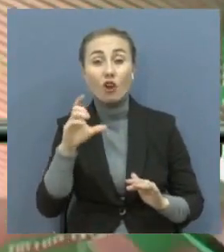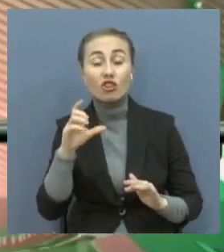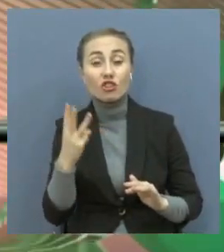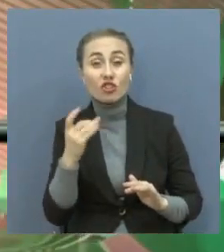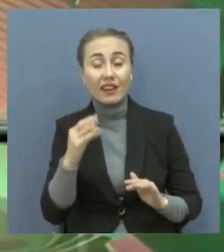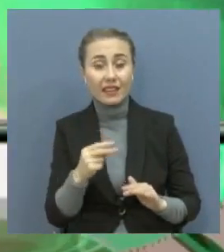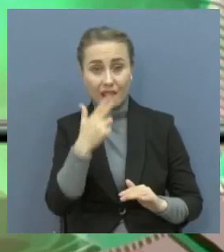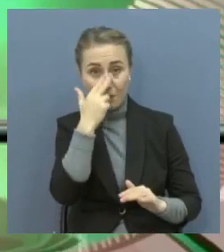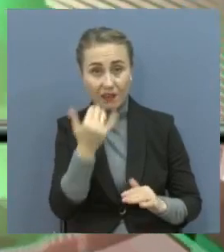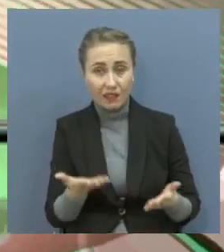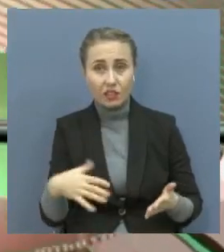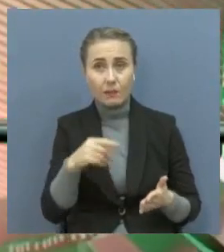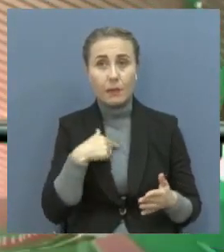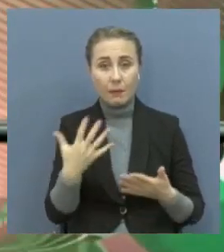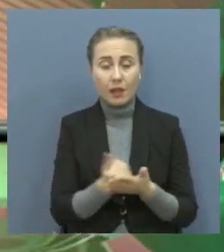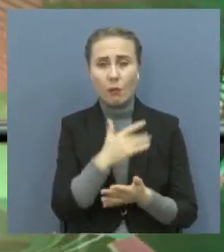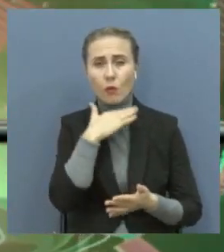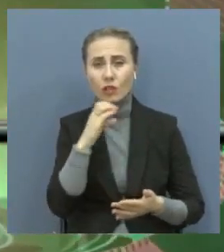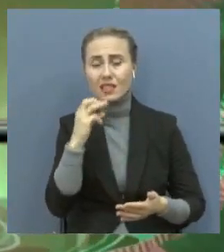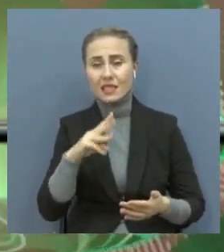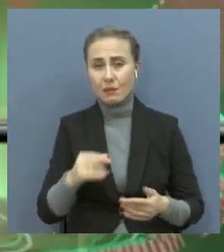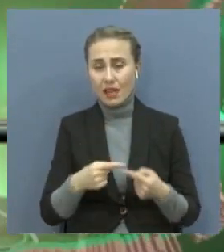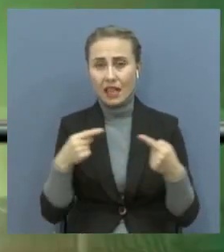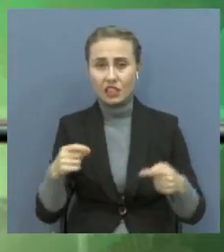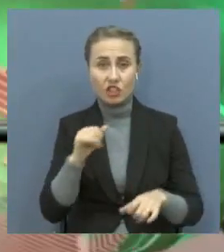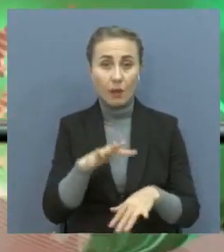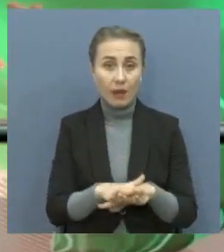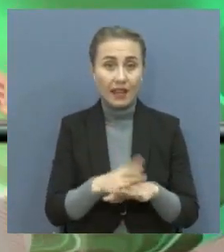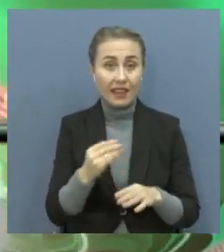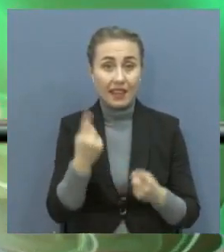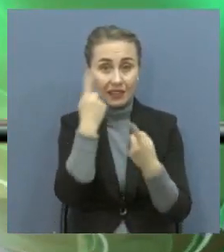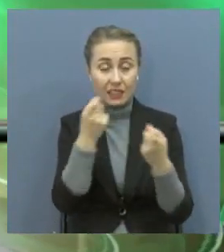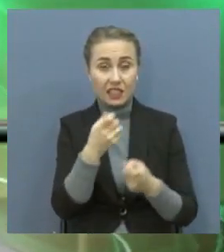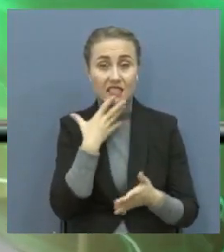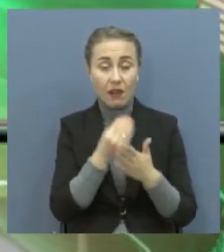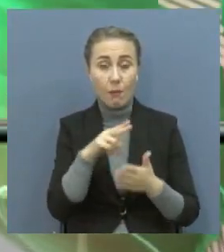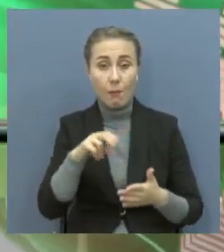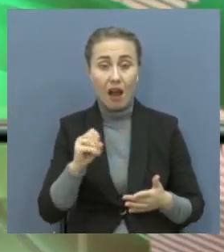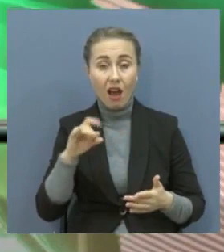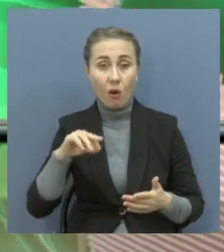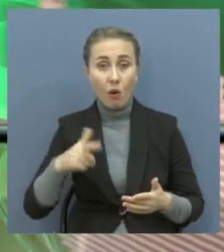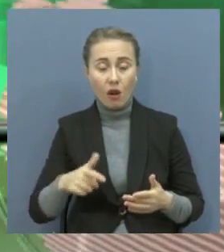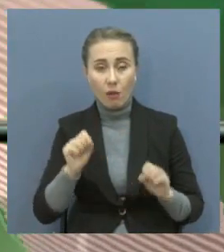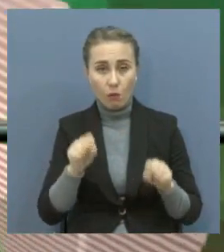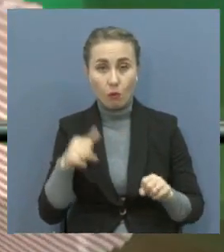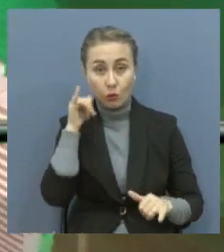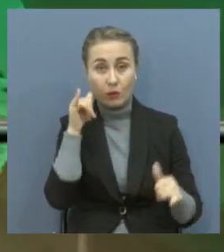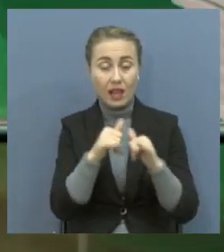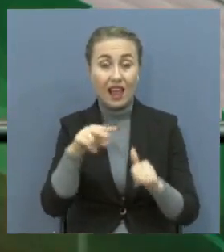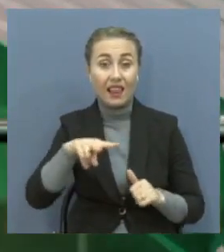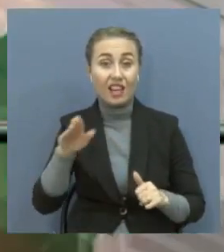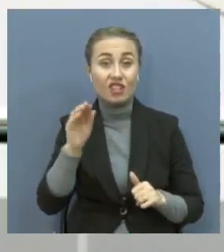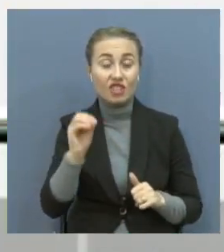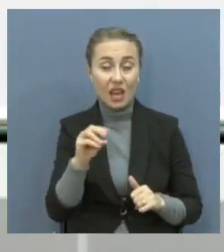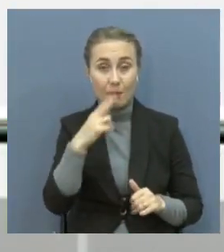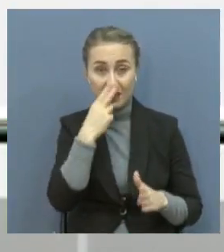явлением привычным. Мы получаем множество СМС от различных банков не разглашать свои пароли, потому как могут позвонить